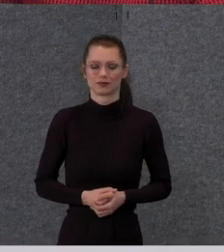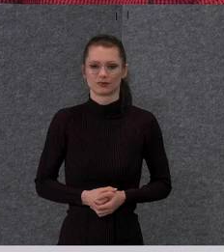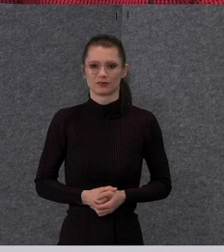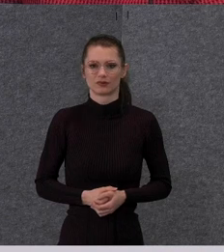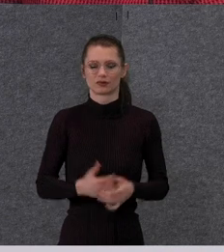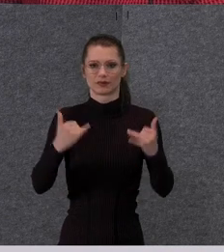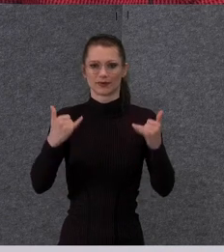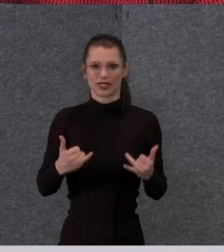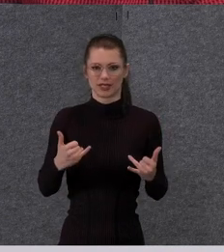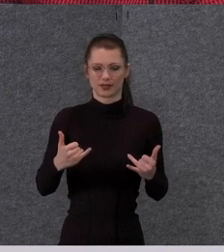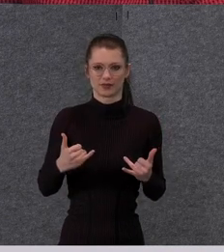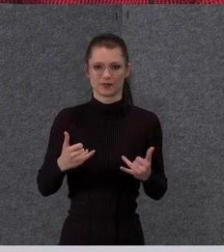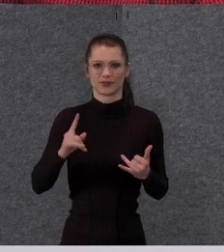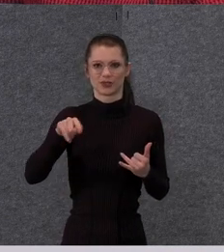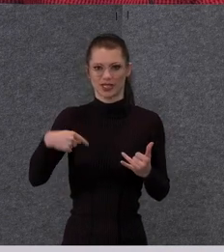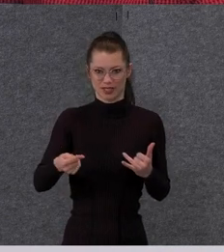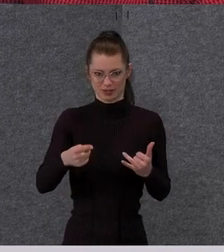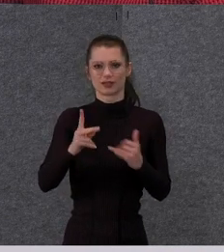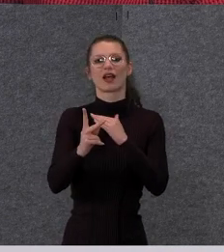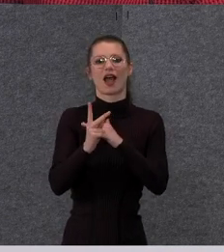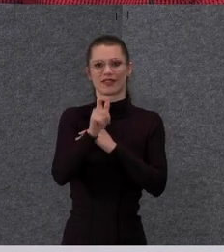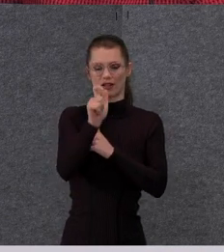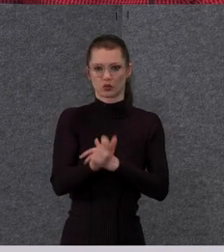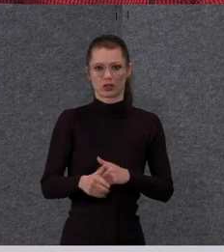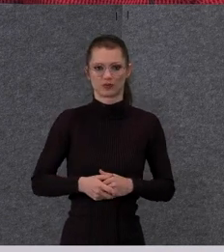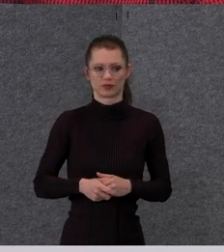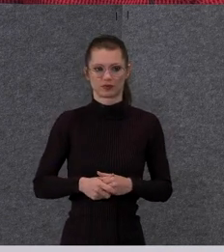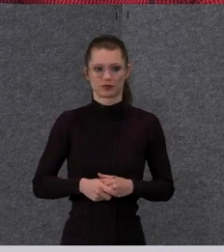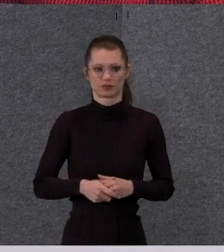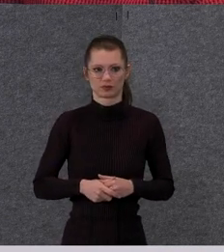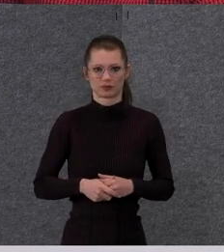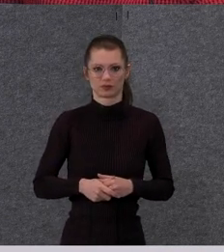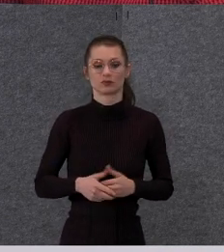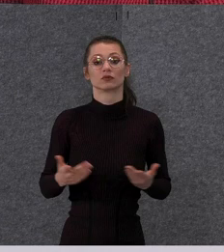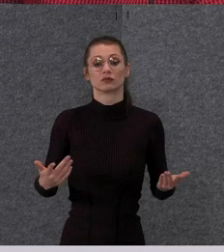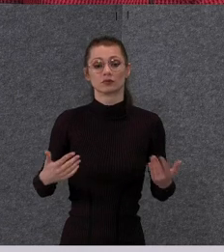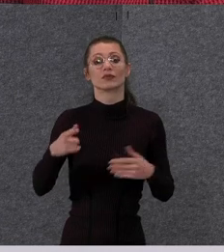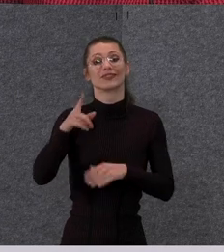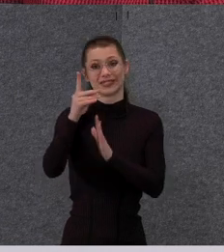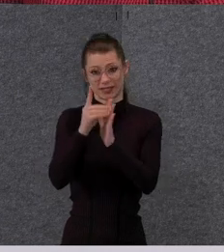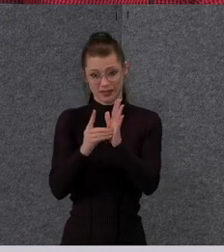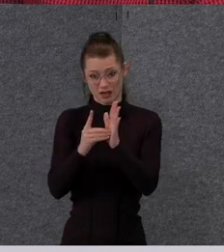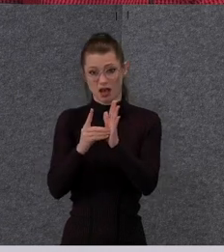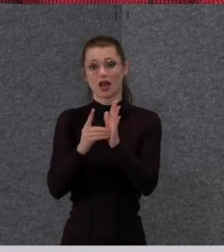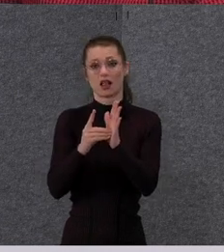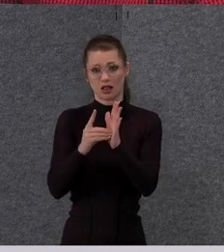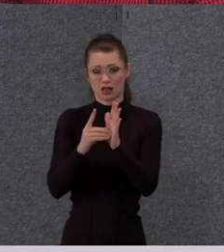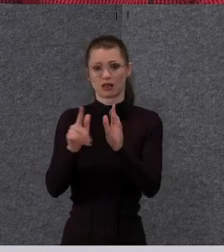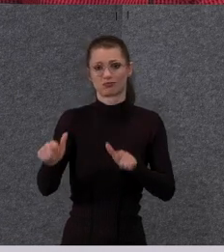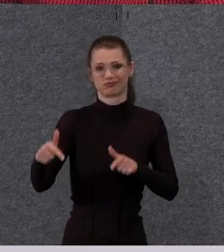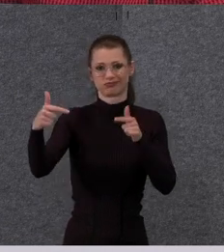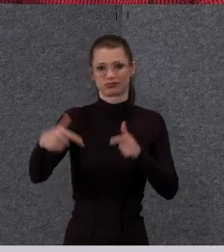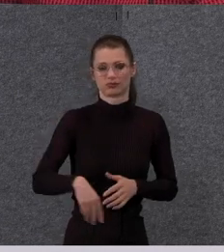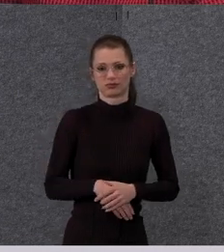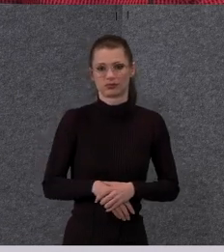Dann kommen wir nun zur nächsten Kandidatur, die uns, wenn ich das richtig sehe, digital zugehen wird.